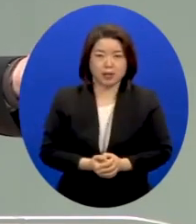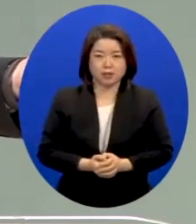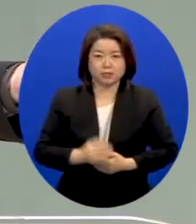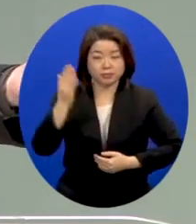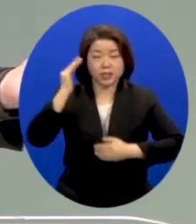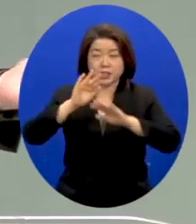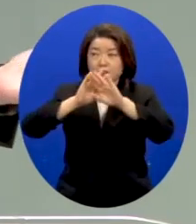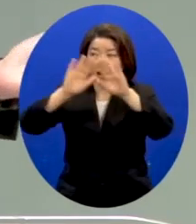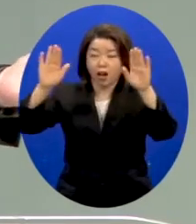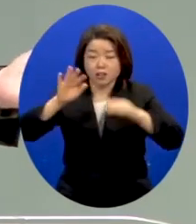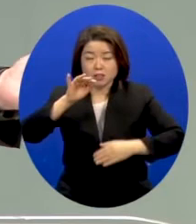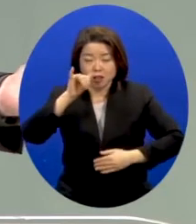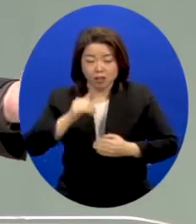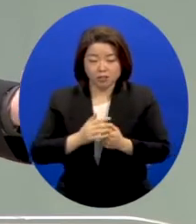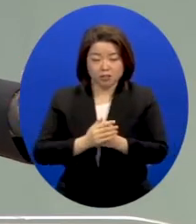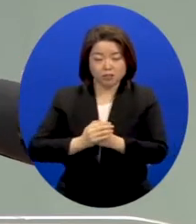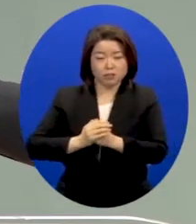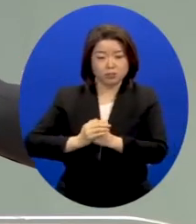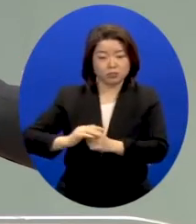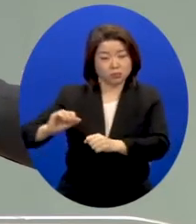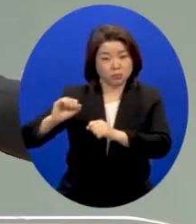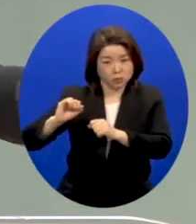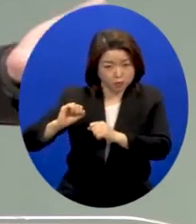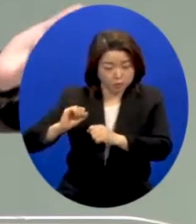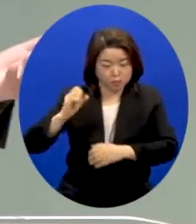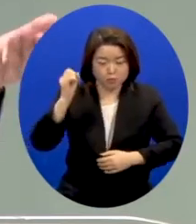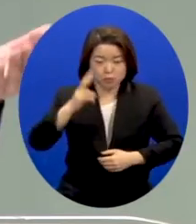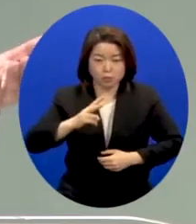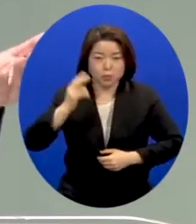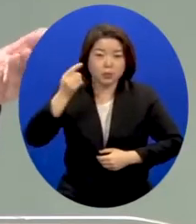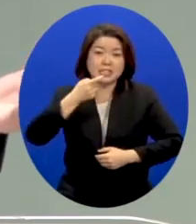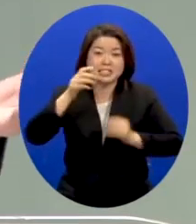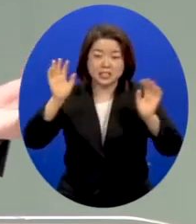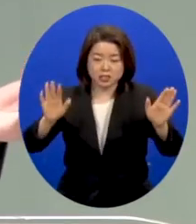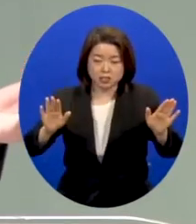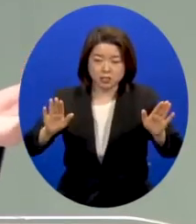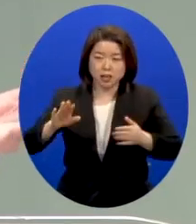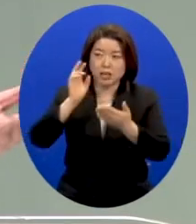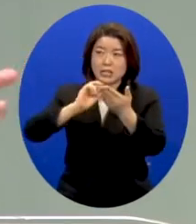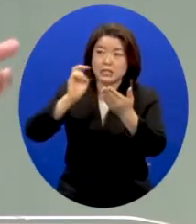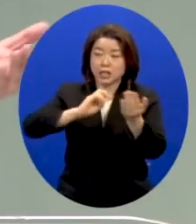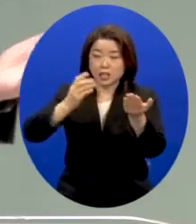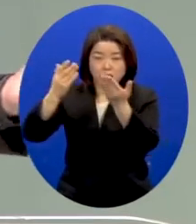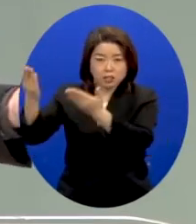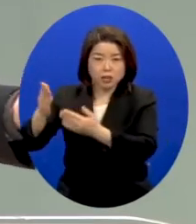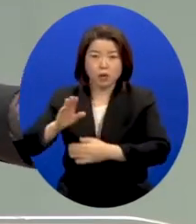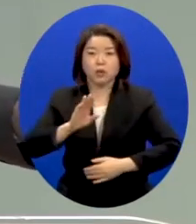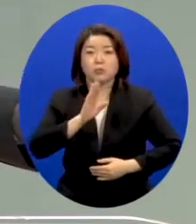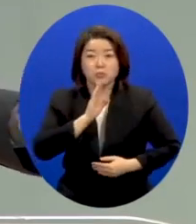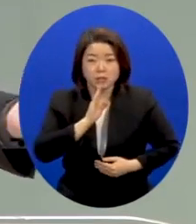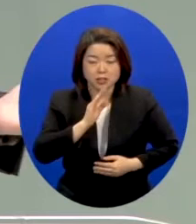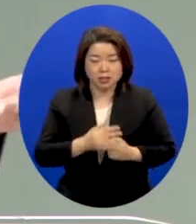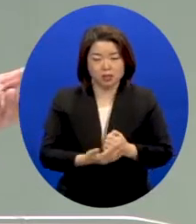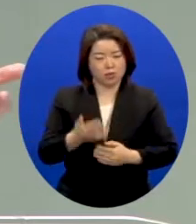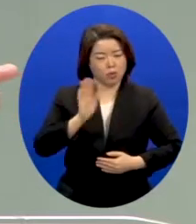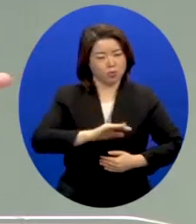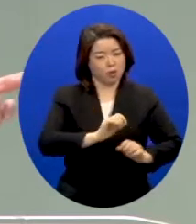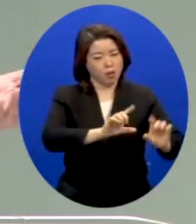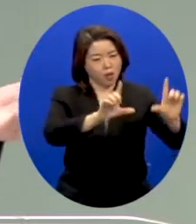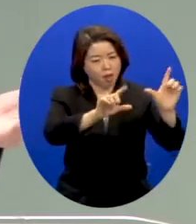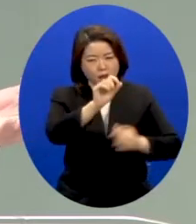하나님을 찬양하라 는 말은 충분히 이해가 되는데 해와 달과 별들에게 하나님을 찬양하라 는 것은